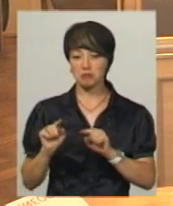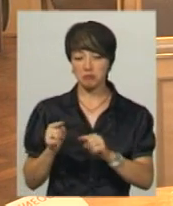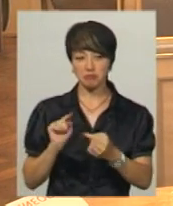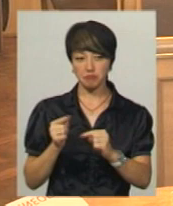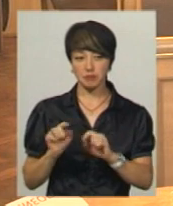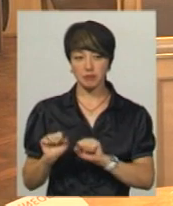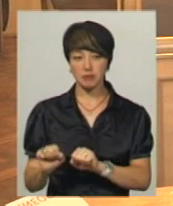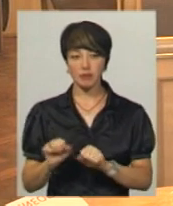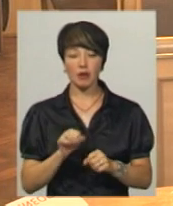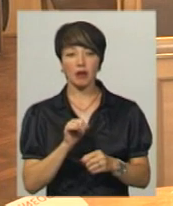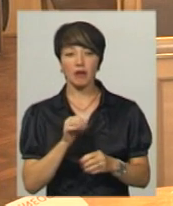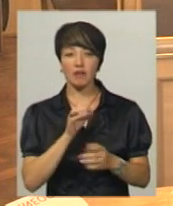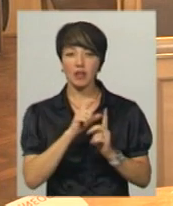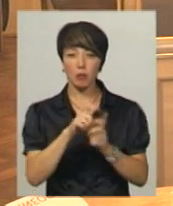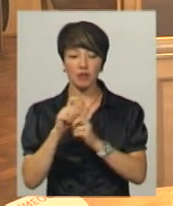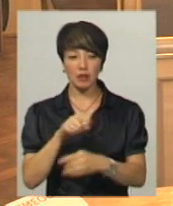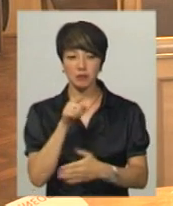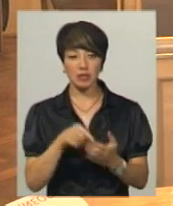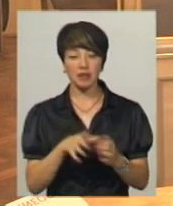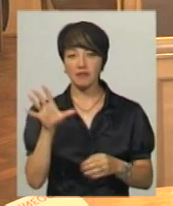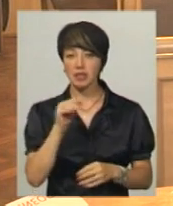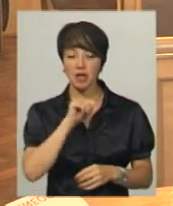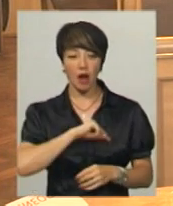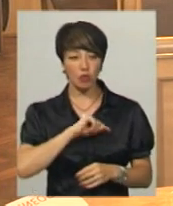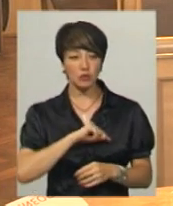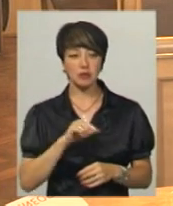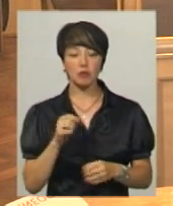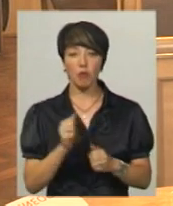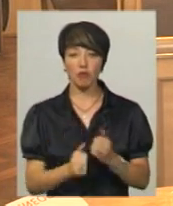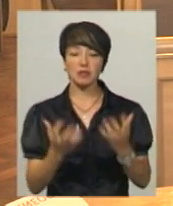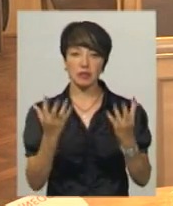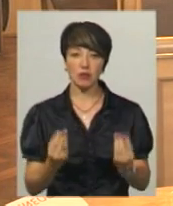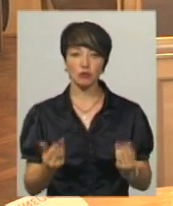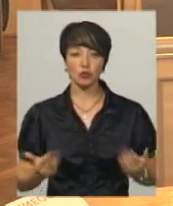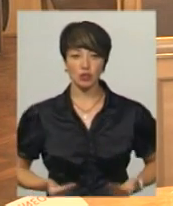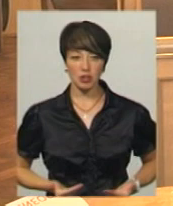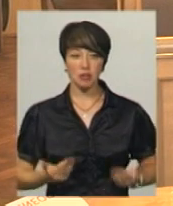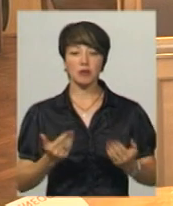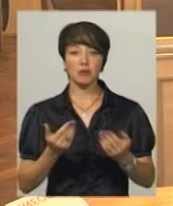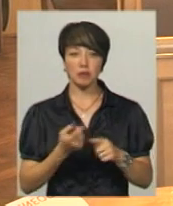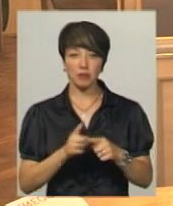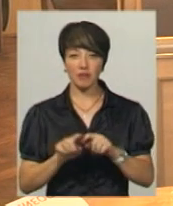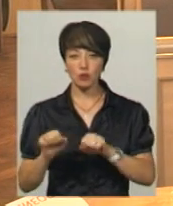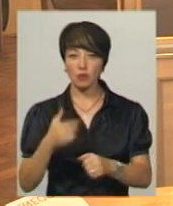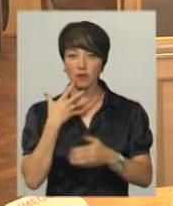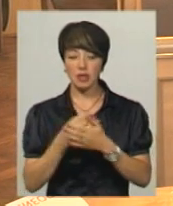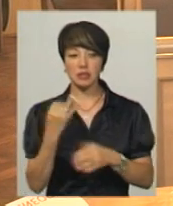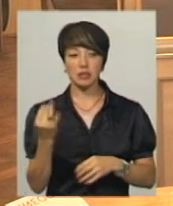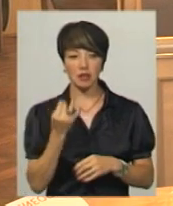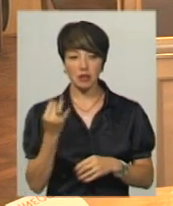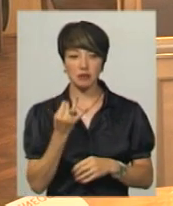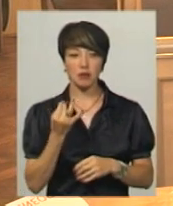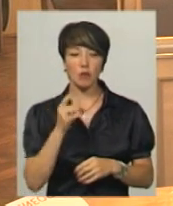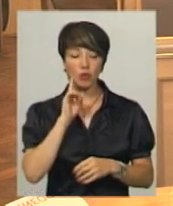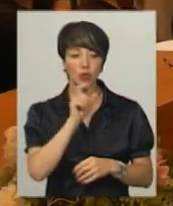відповідати на запитання. Абсолютно всі якості, які, в принципі, навіть у повсякденному житті при відстоюванні власних інтересів цим